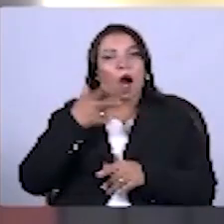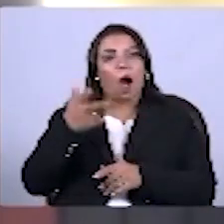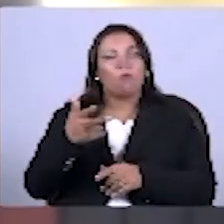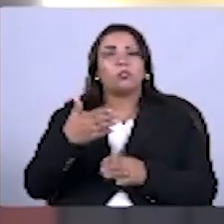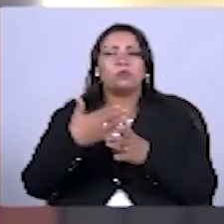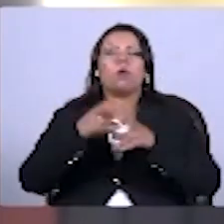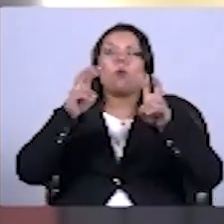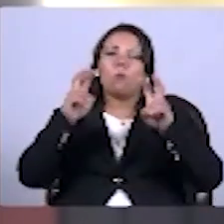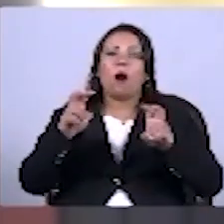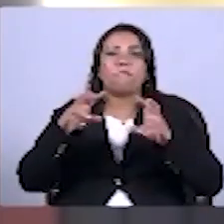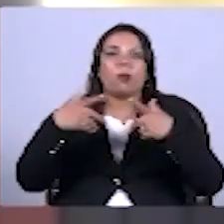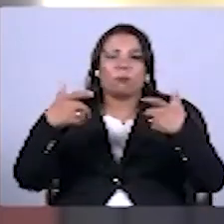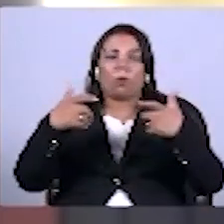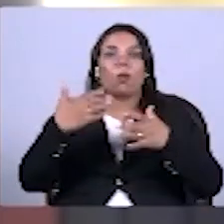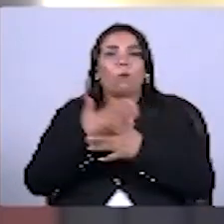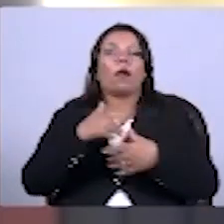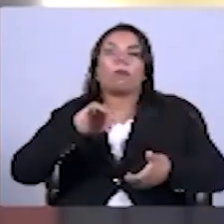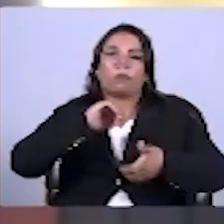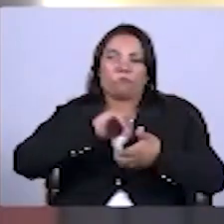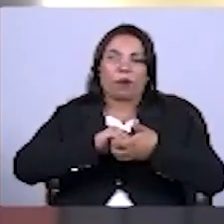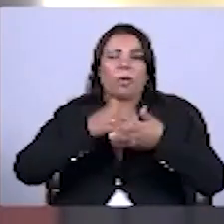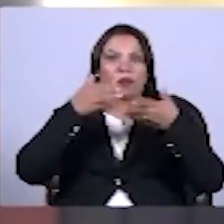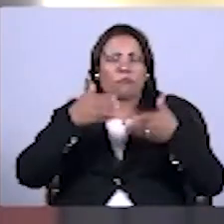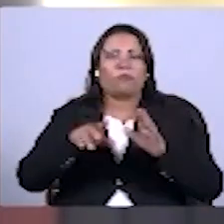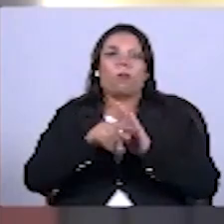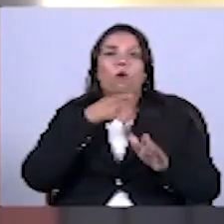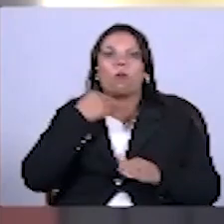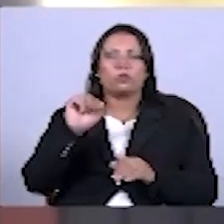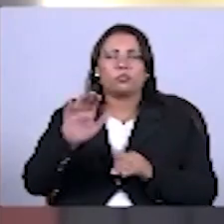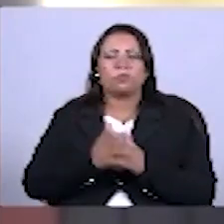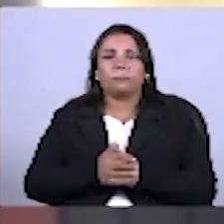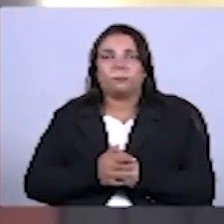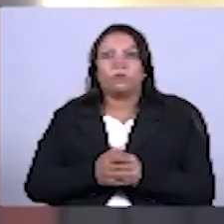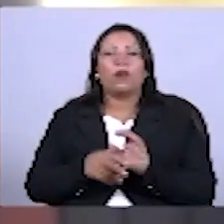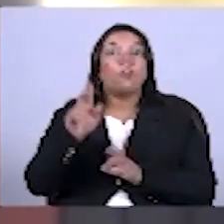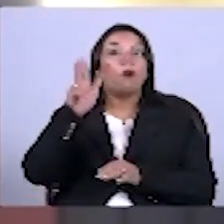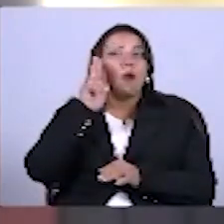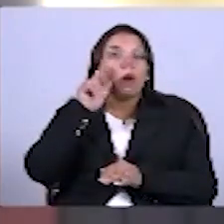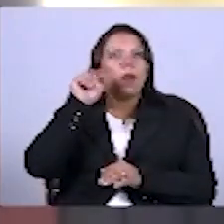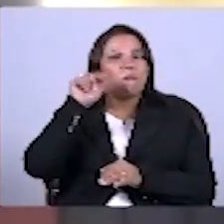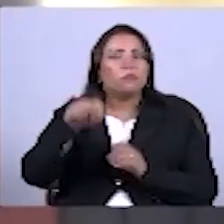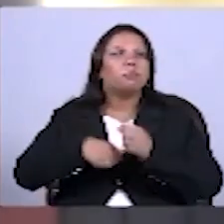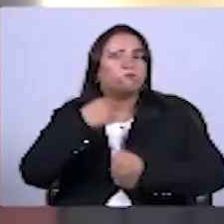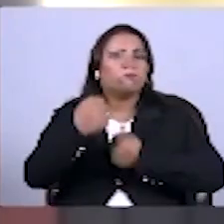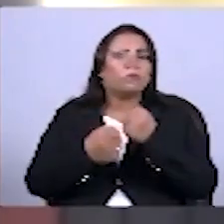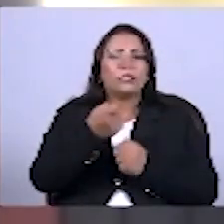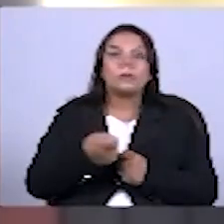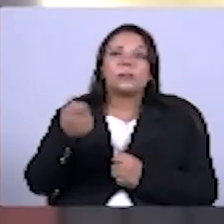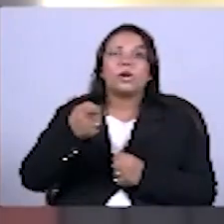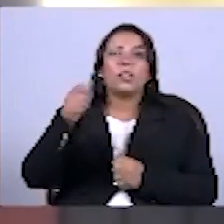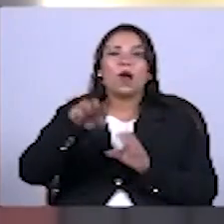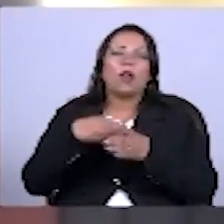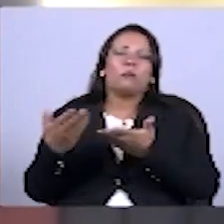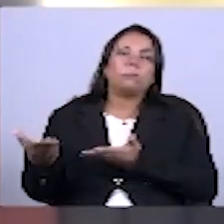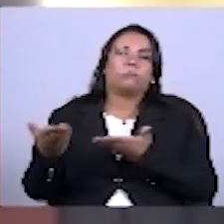الى الوصول الى اتفاق في هذا الخصوص في انباء ان هيبقى في تحركات اكثر في